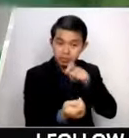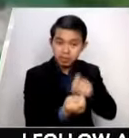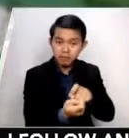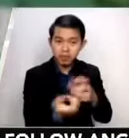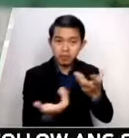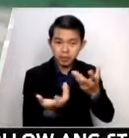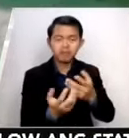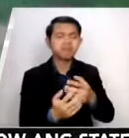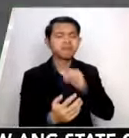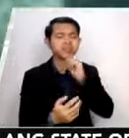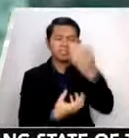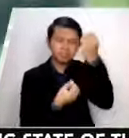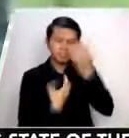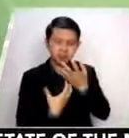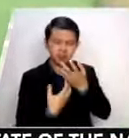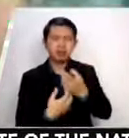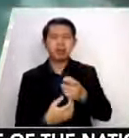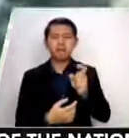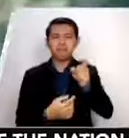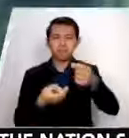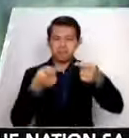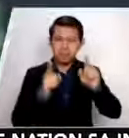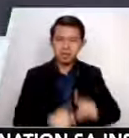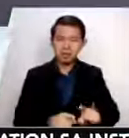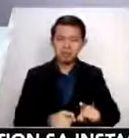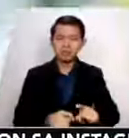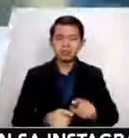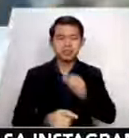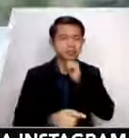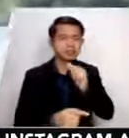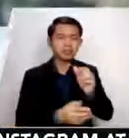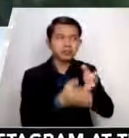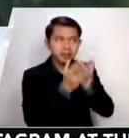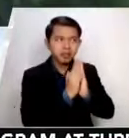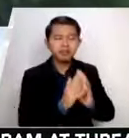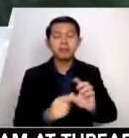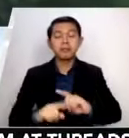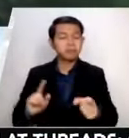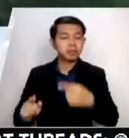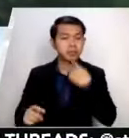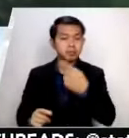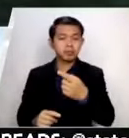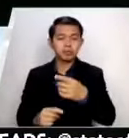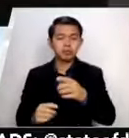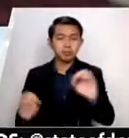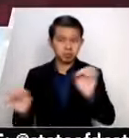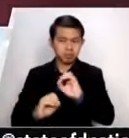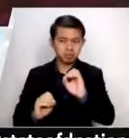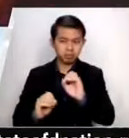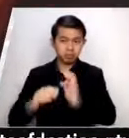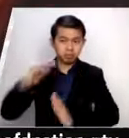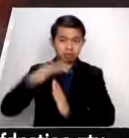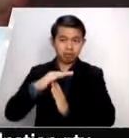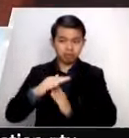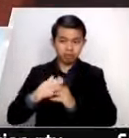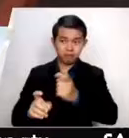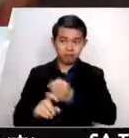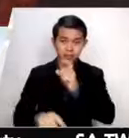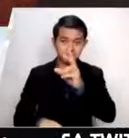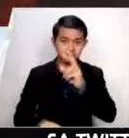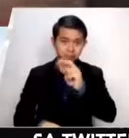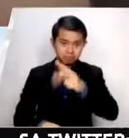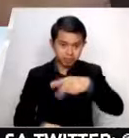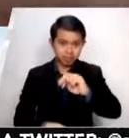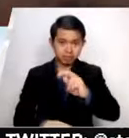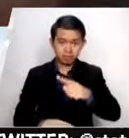mabilis ang mga pangyayari wala rin daw silang natanggap na 24 Oras na ultimatum mula sa PNP plano raw nilang hilingin sa korte